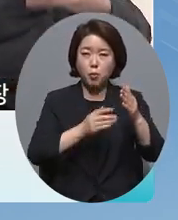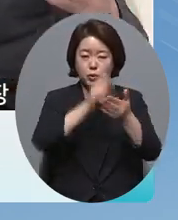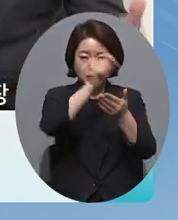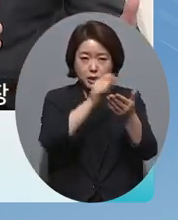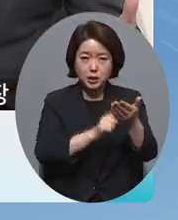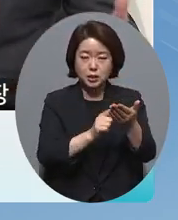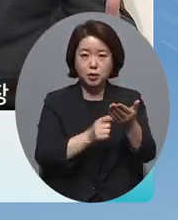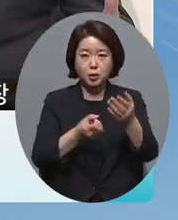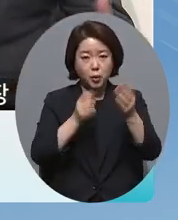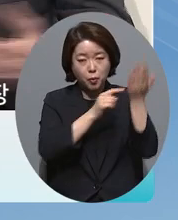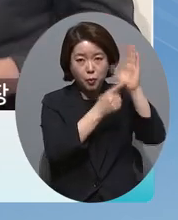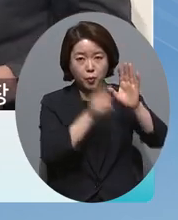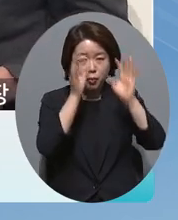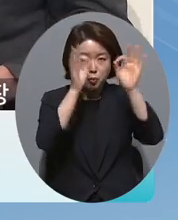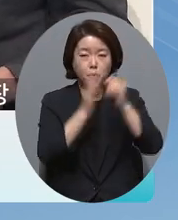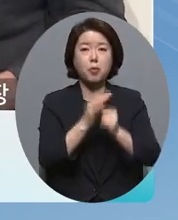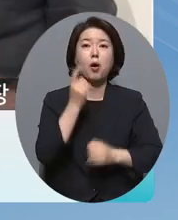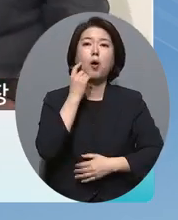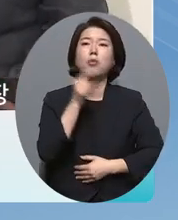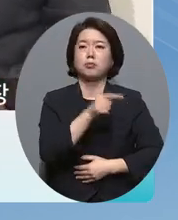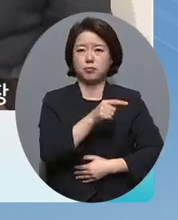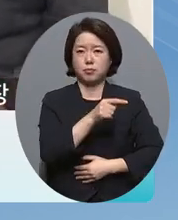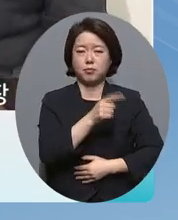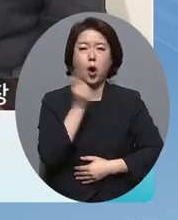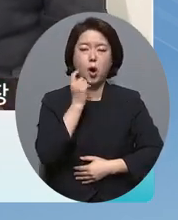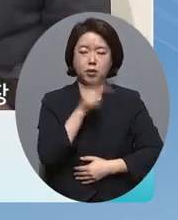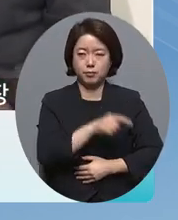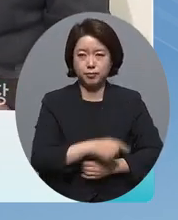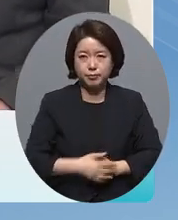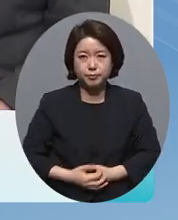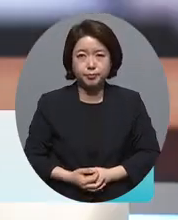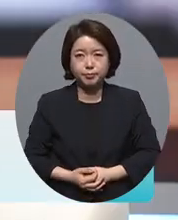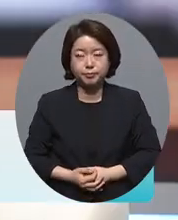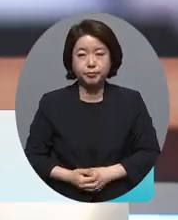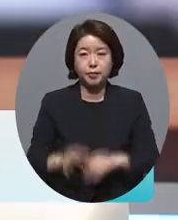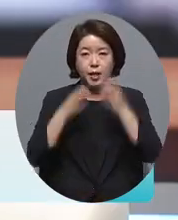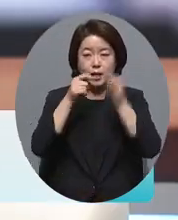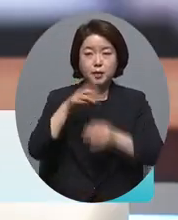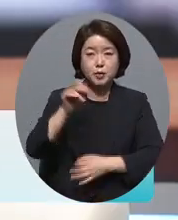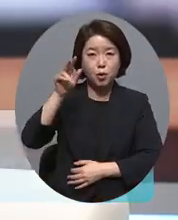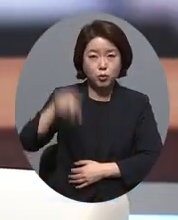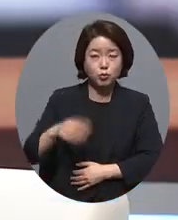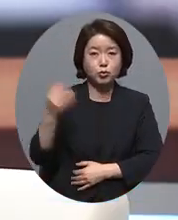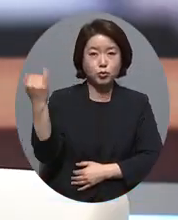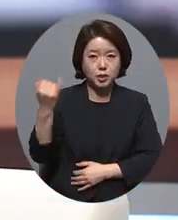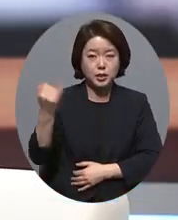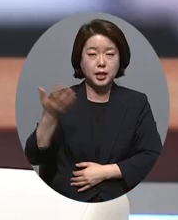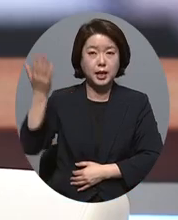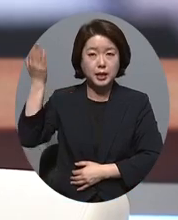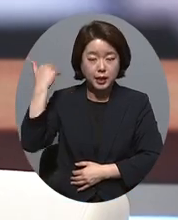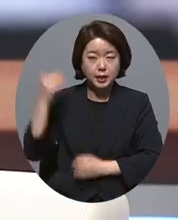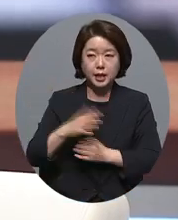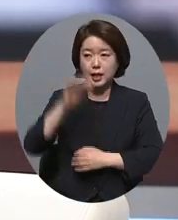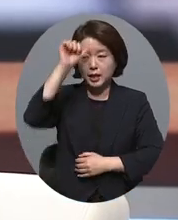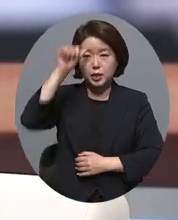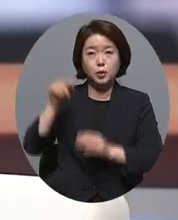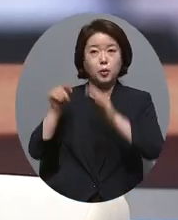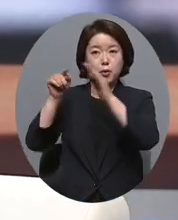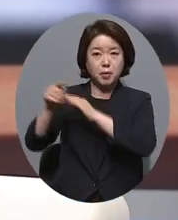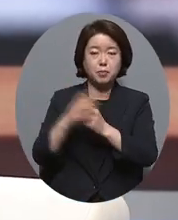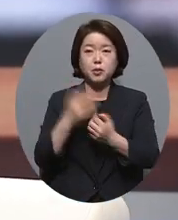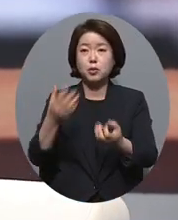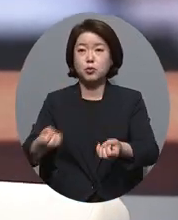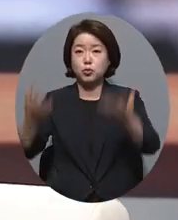유추해 보면 거짓말을 한 거죠 김정순 여사가 당시에 인도에 가서 어